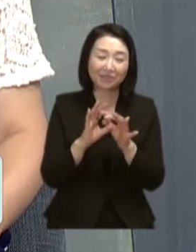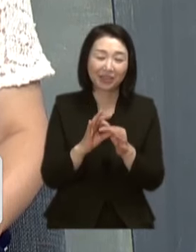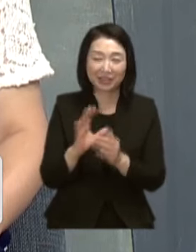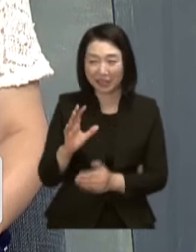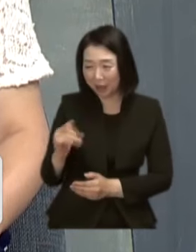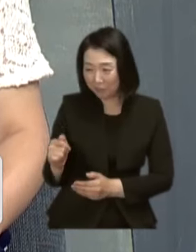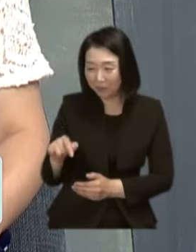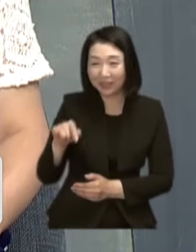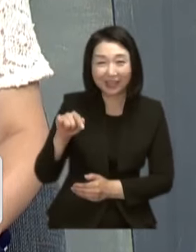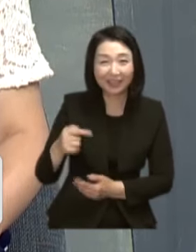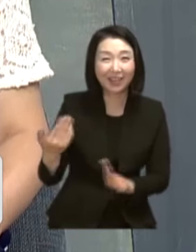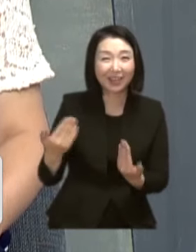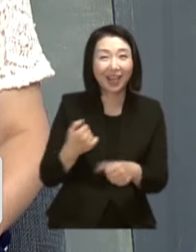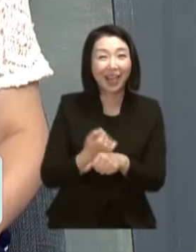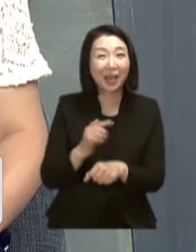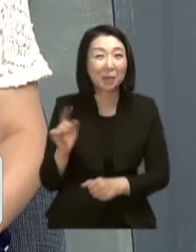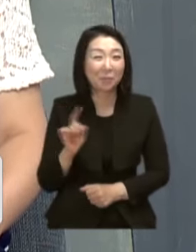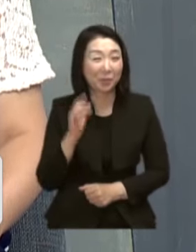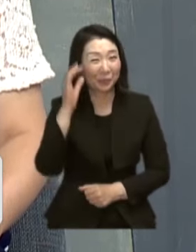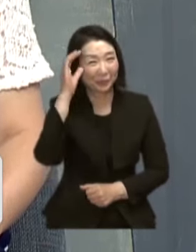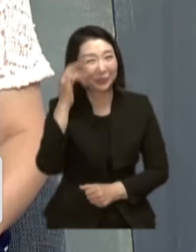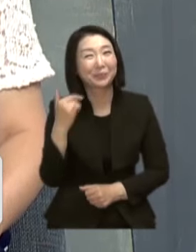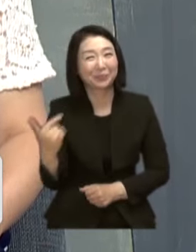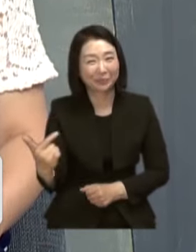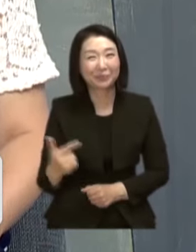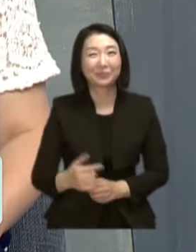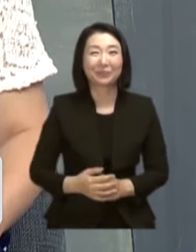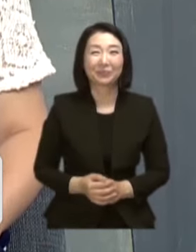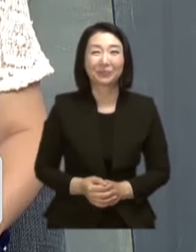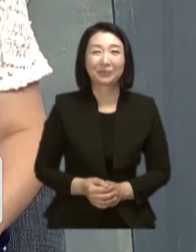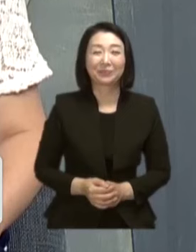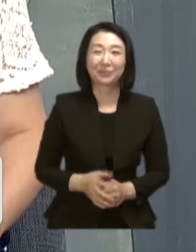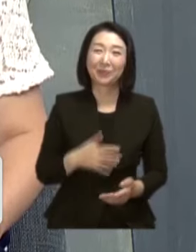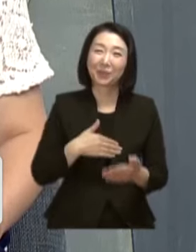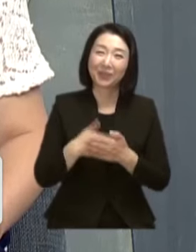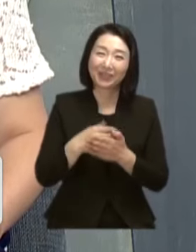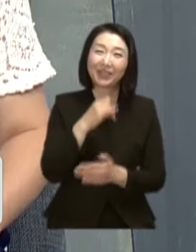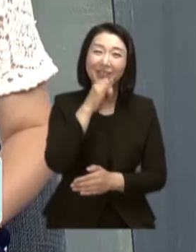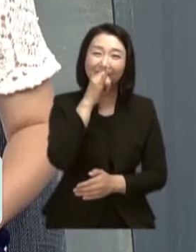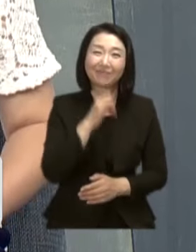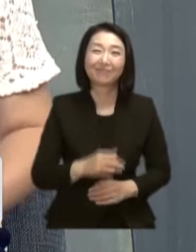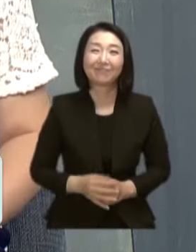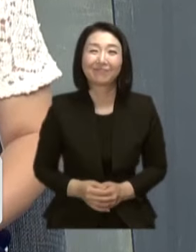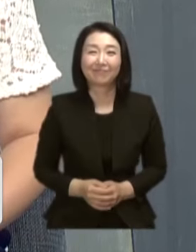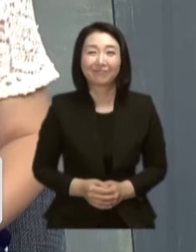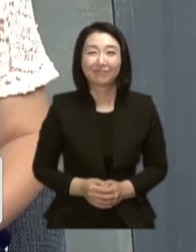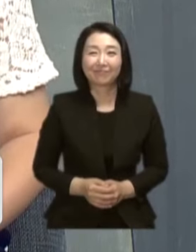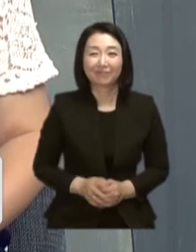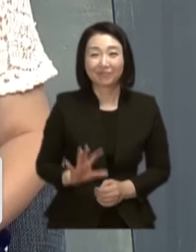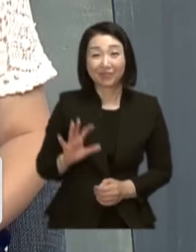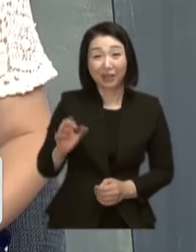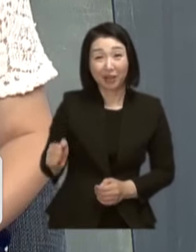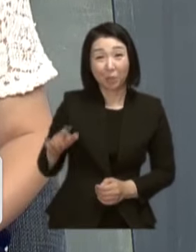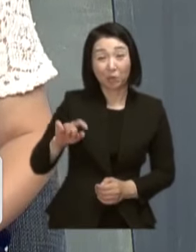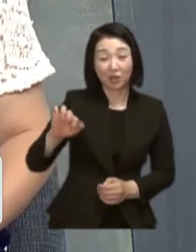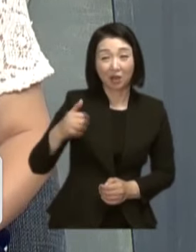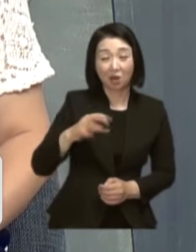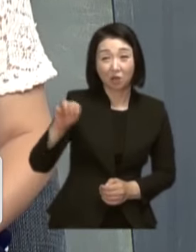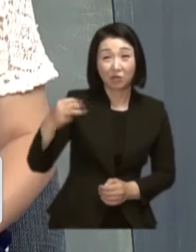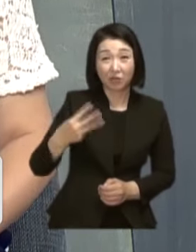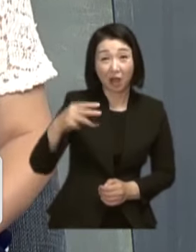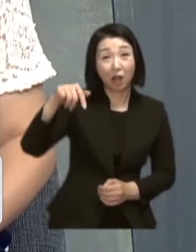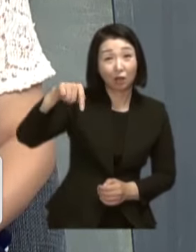하실지 너무나 기대되고 또 굉장히 흥분되는 네. 그런 모습이었습니다. 아, 캄보디아 건달주